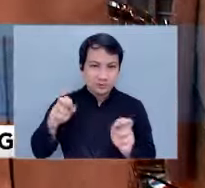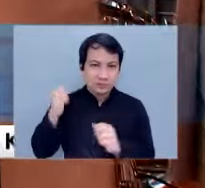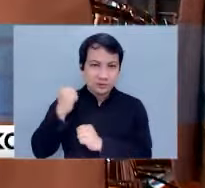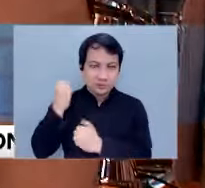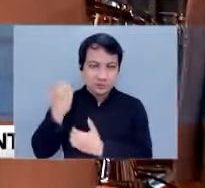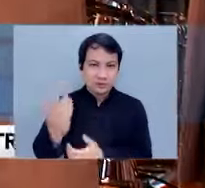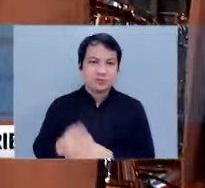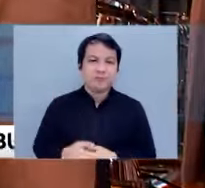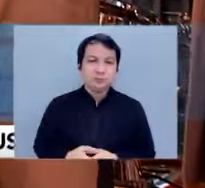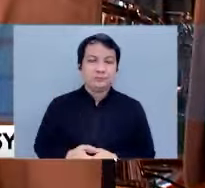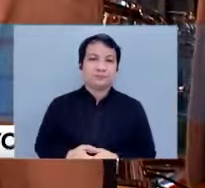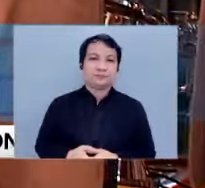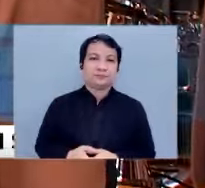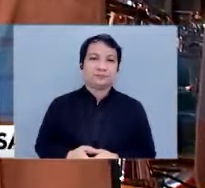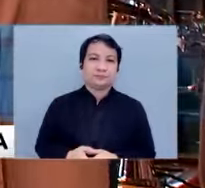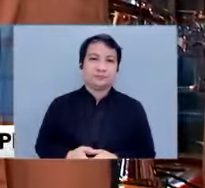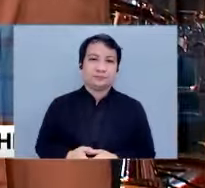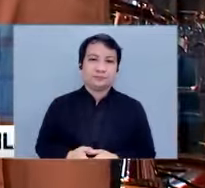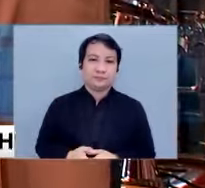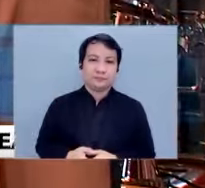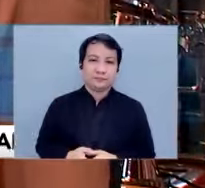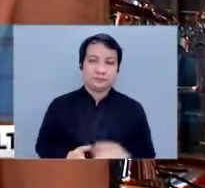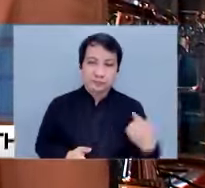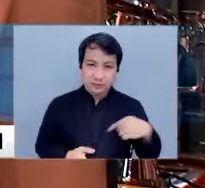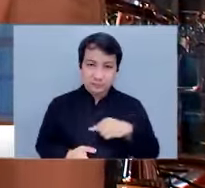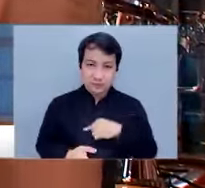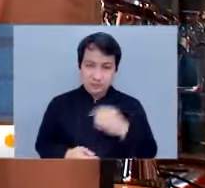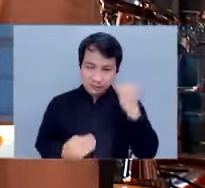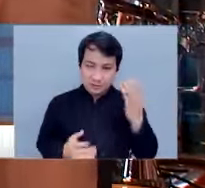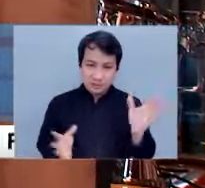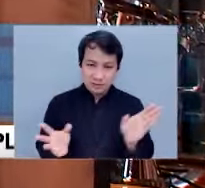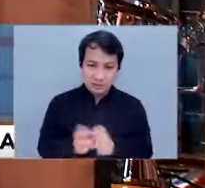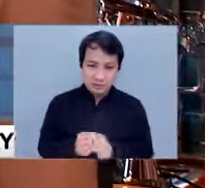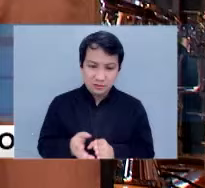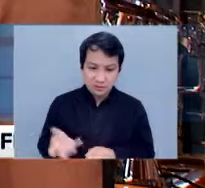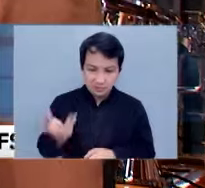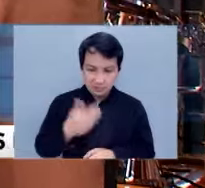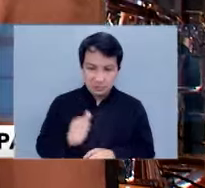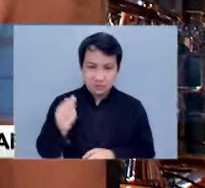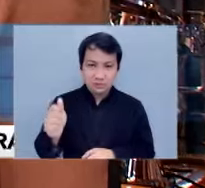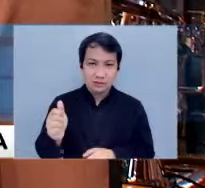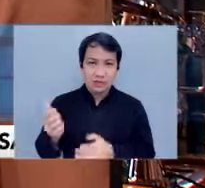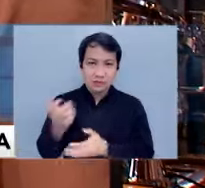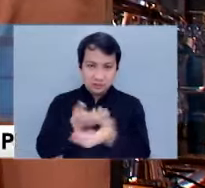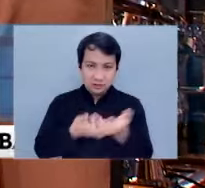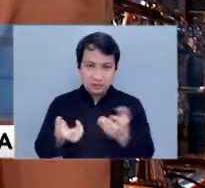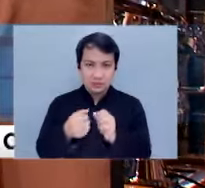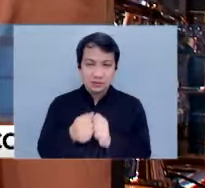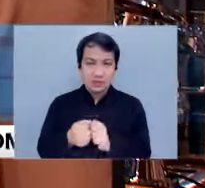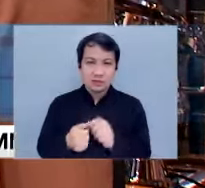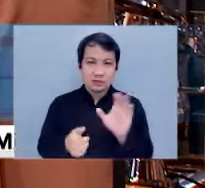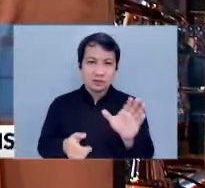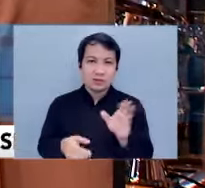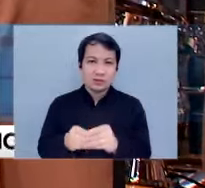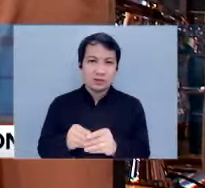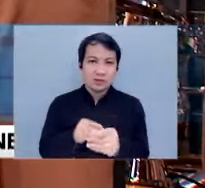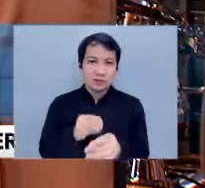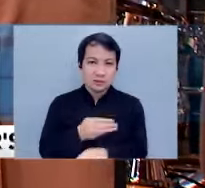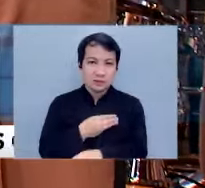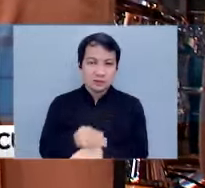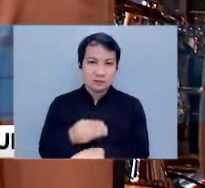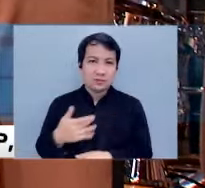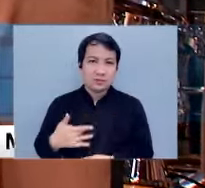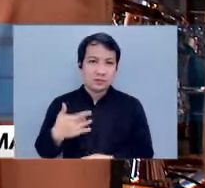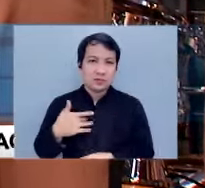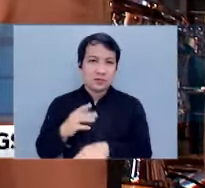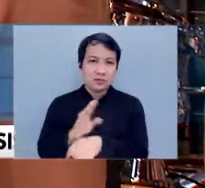pag-asa. Pero ang maganda kasi kapag nagko-collaborate yung music tsaka yung film. Yung